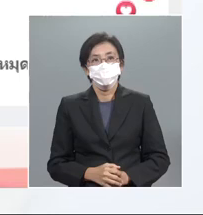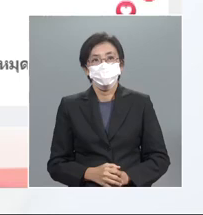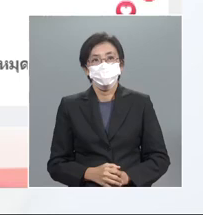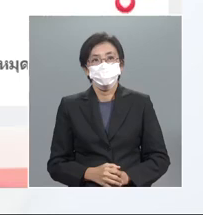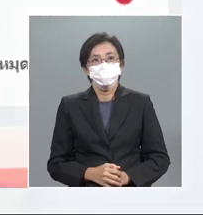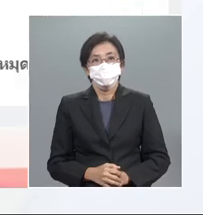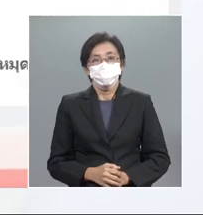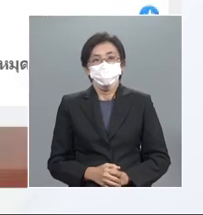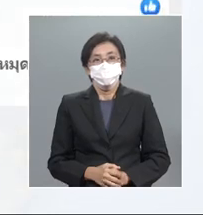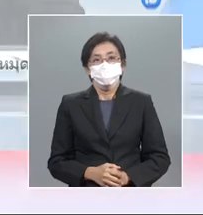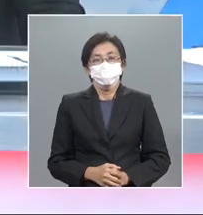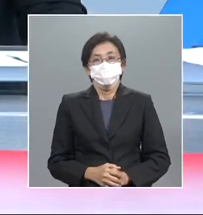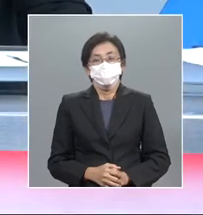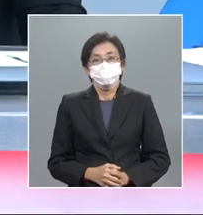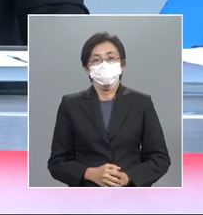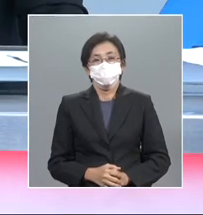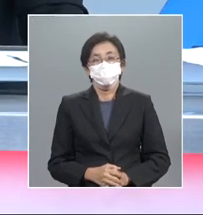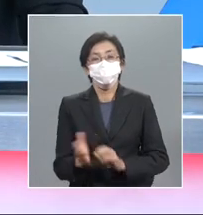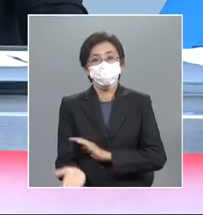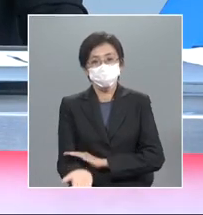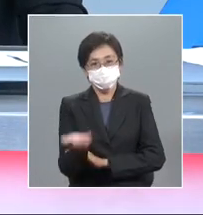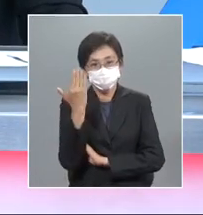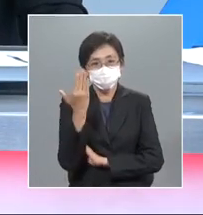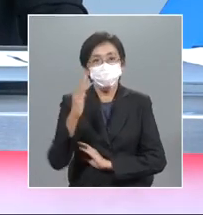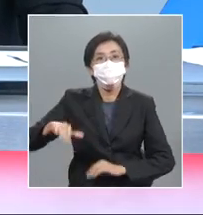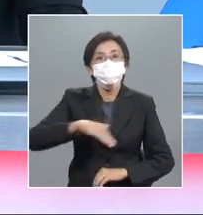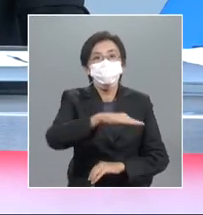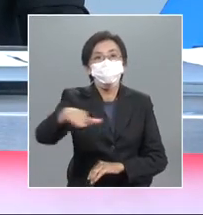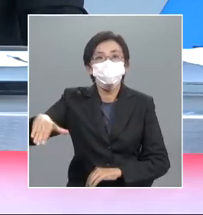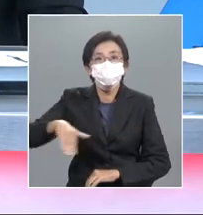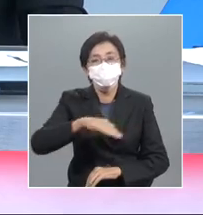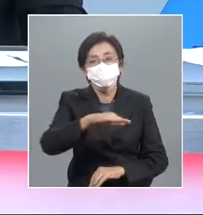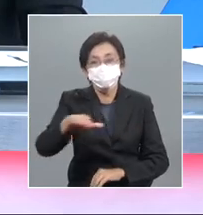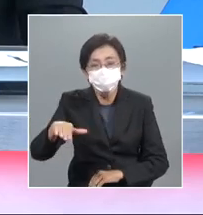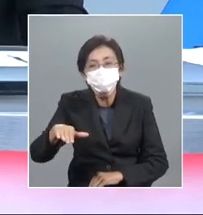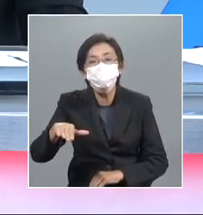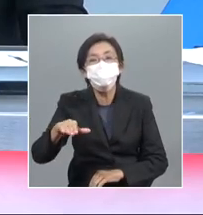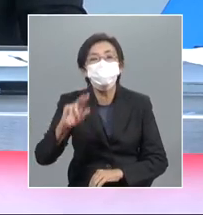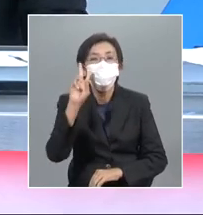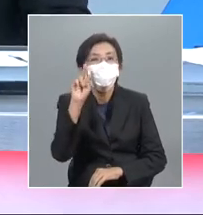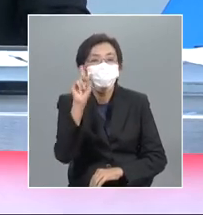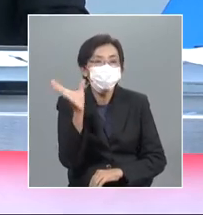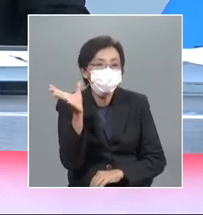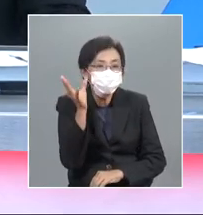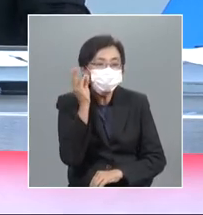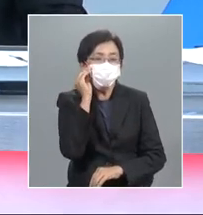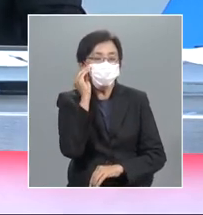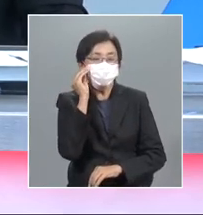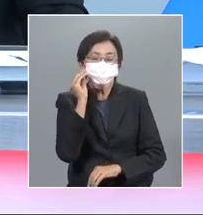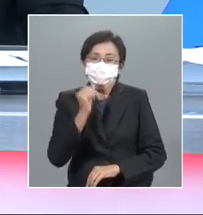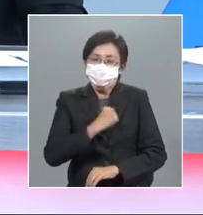และแน่นอนนะครับเมื่อช่วงเช้าที่ผ่านมาผมเชื่อว่าหรือไม่หลายท่านเองเนี่ยผมได้รับทราบเป็นข่าวร้าย